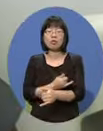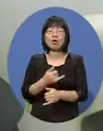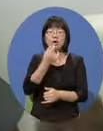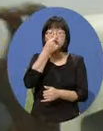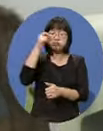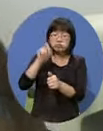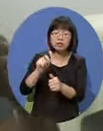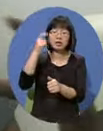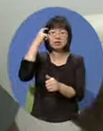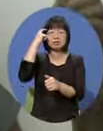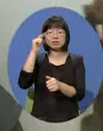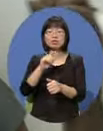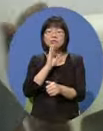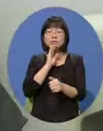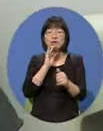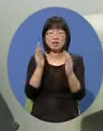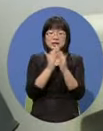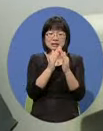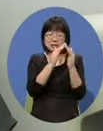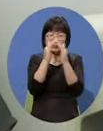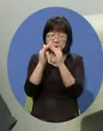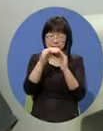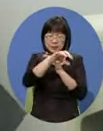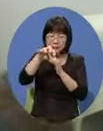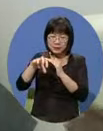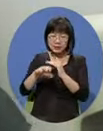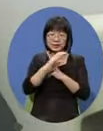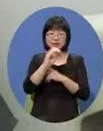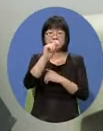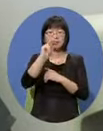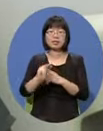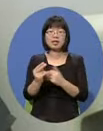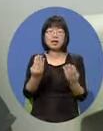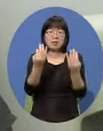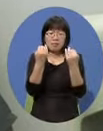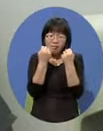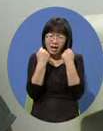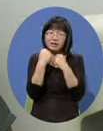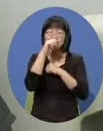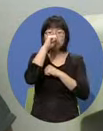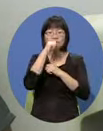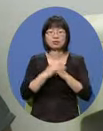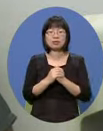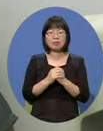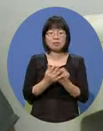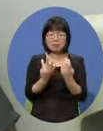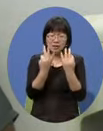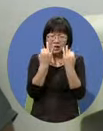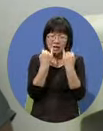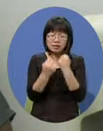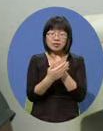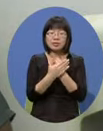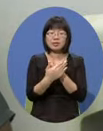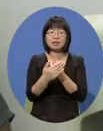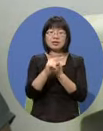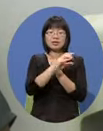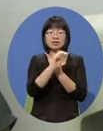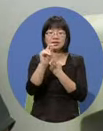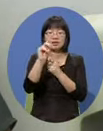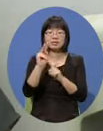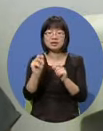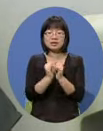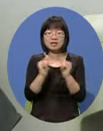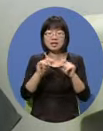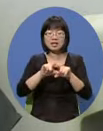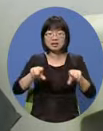정말 그 주택가 구석구석구석에 CCTV가 아주 많았으면 좋겠어요. 아주 많아서 그렇다고 그 CCTV가 사람들